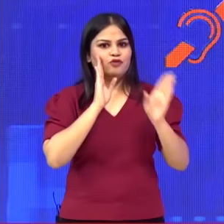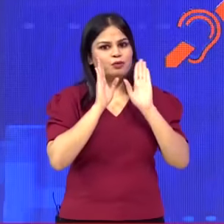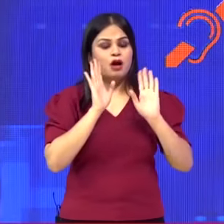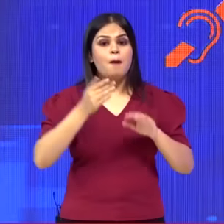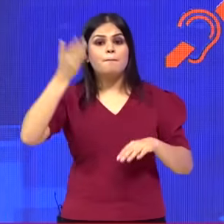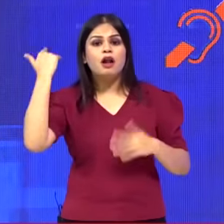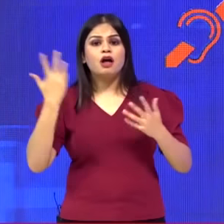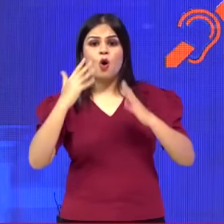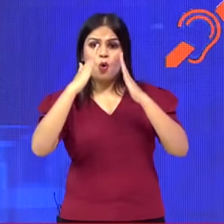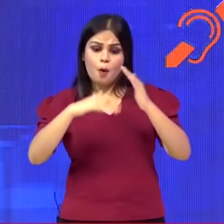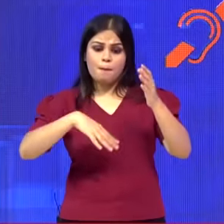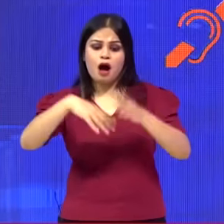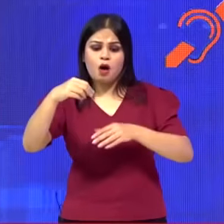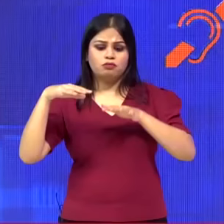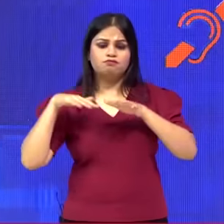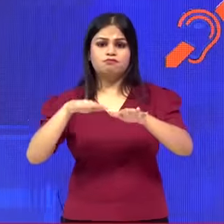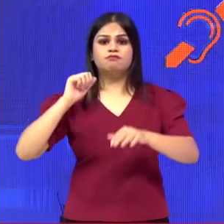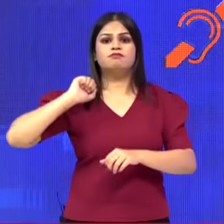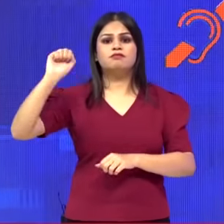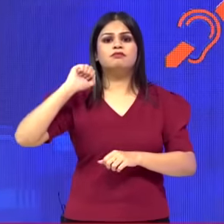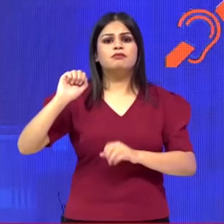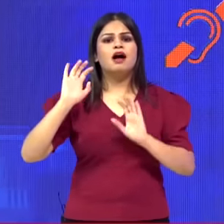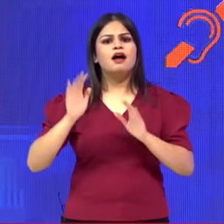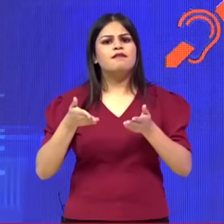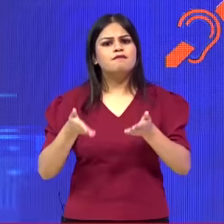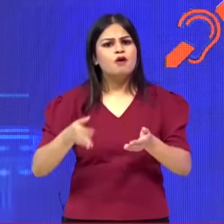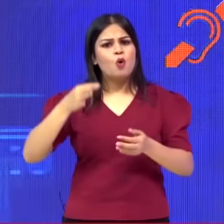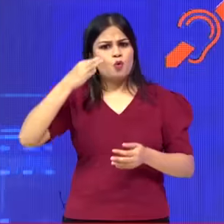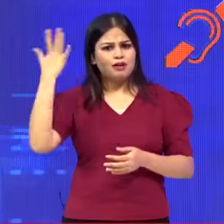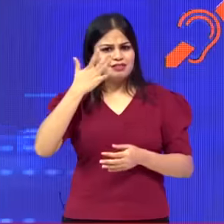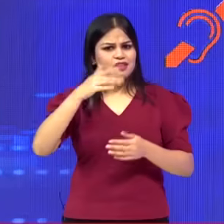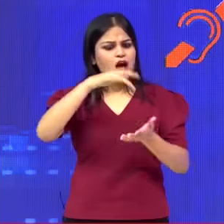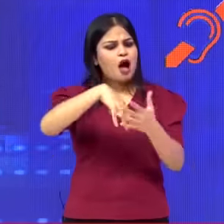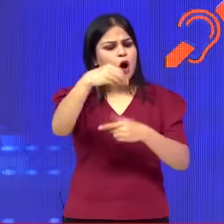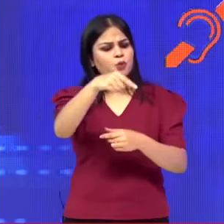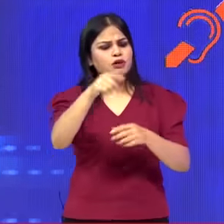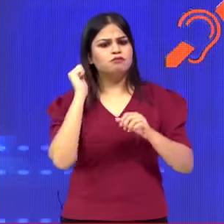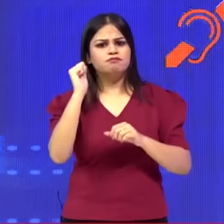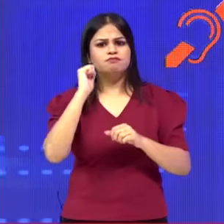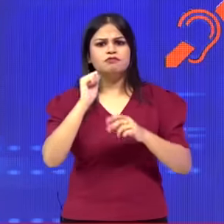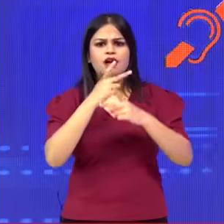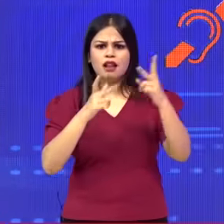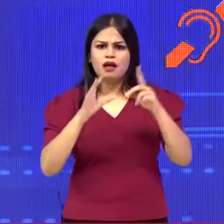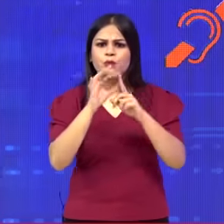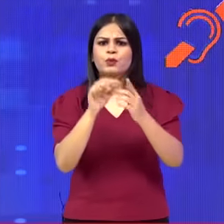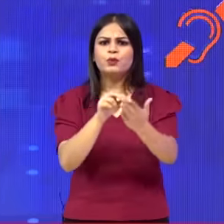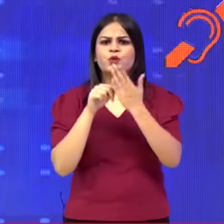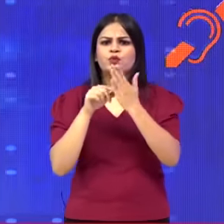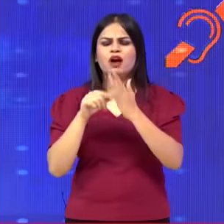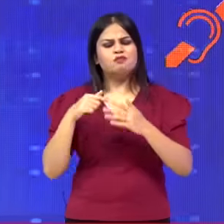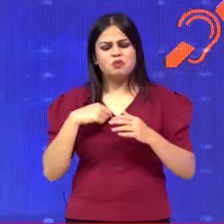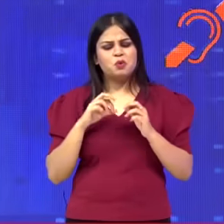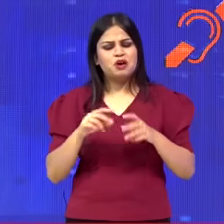मोर्चे आते थे घरों के बाहर और थिएटरों के बाहर, बट यू नीड टू, इट्स अ पार्ट एंड पार्सल, यू नीड टू हैंडल इट। हमारी एक फिल्म